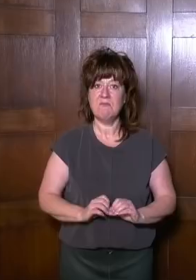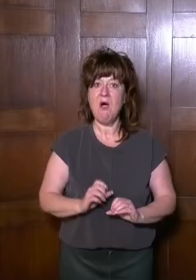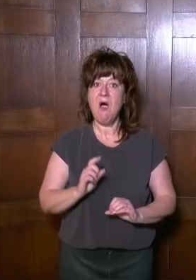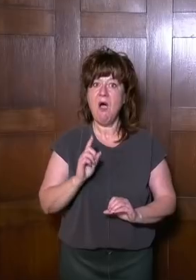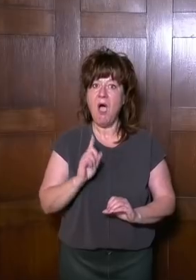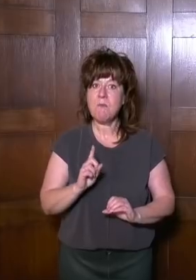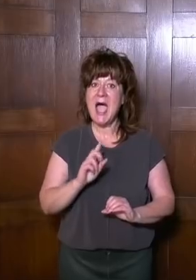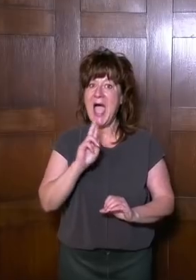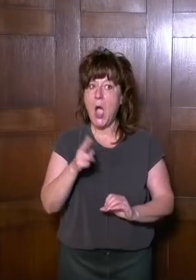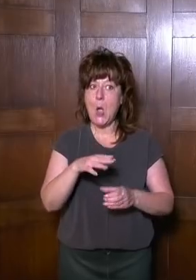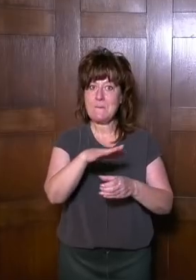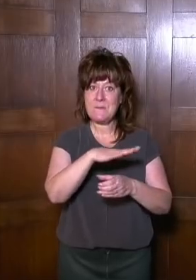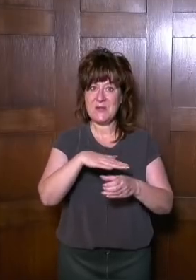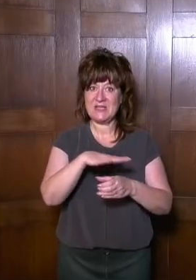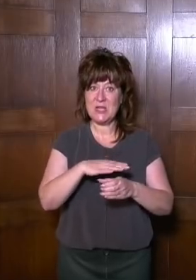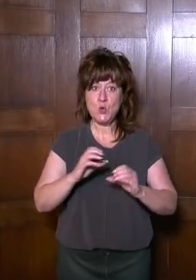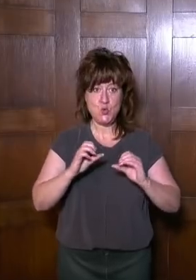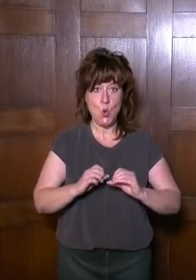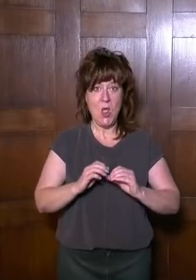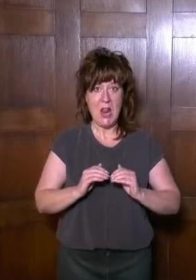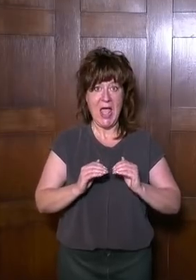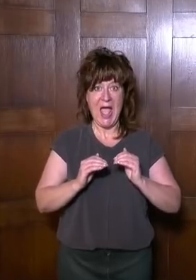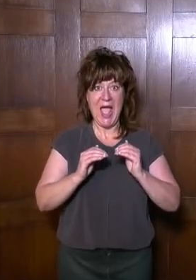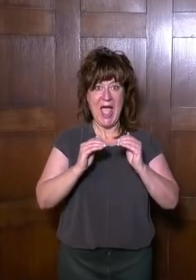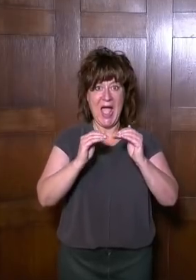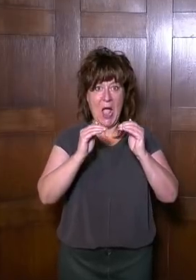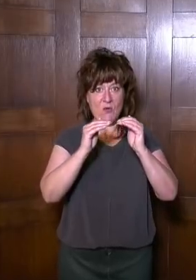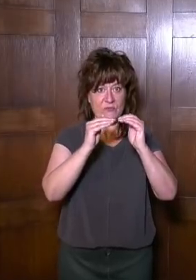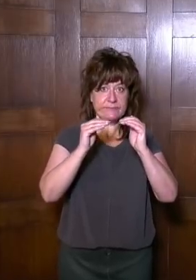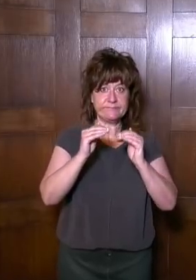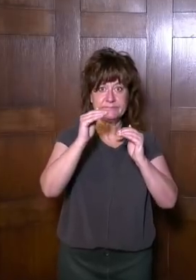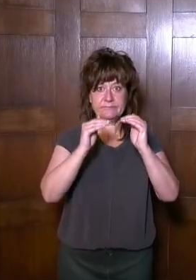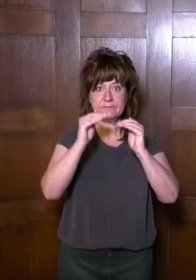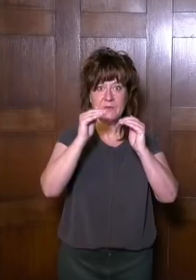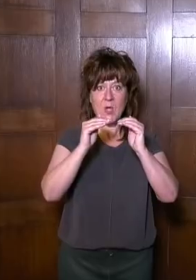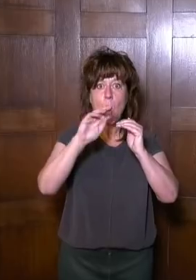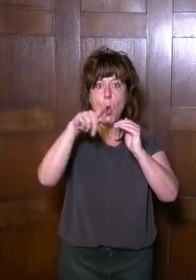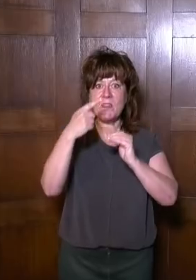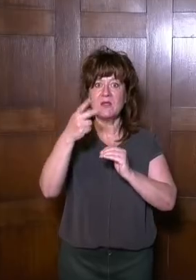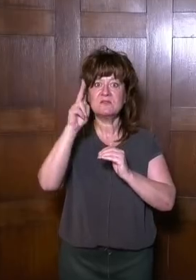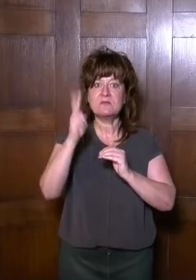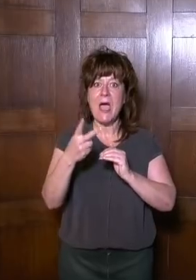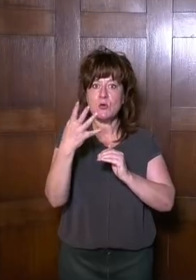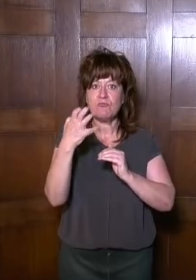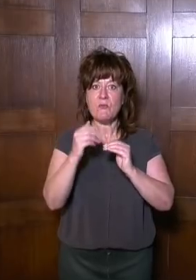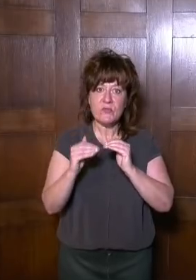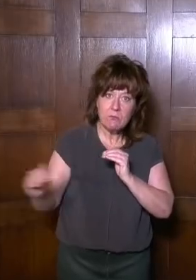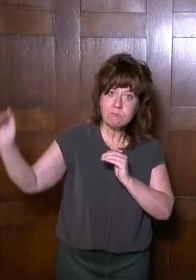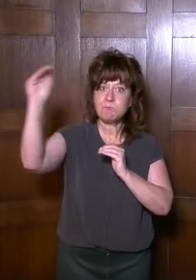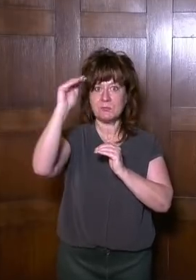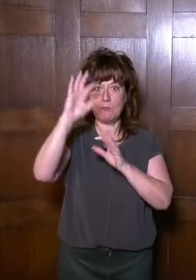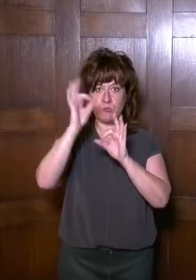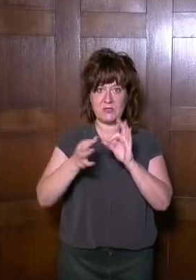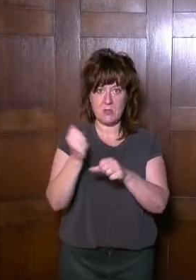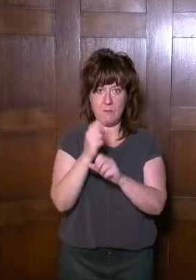auch Bereiche, die zwar nicht von null kamen, sondern irgendwo dazwischen und dann bei 250 gelandet sind. Und